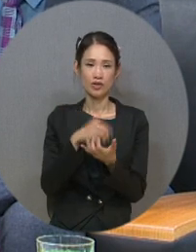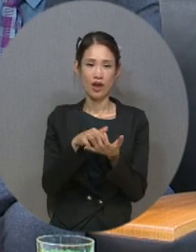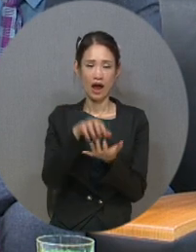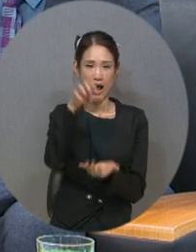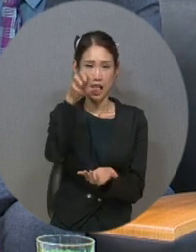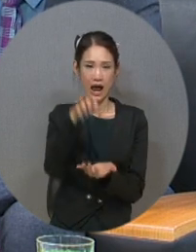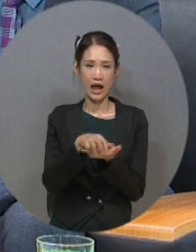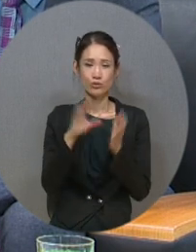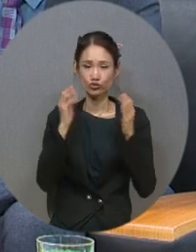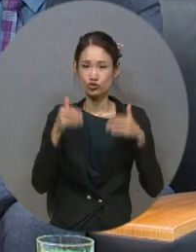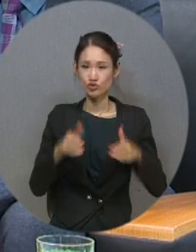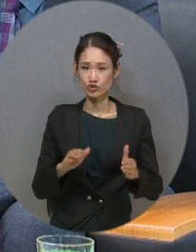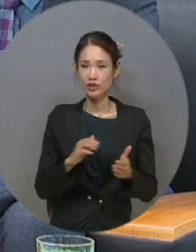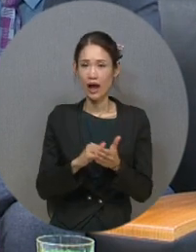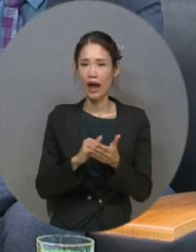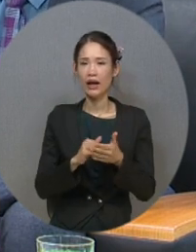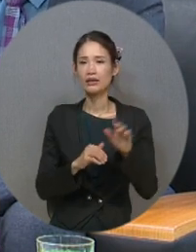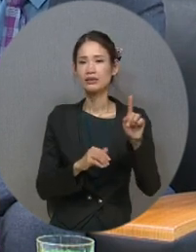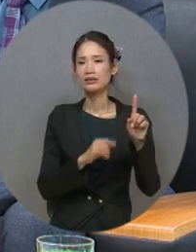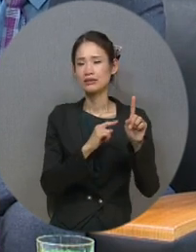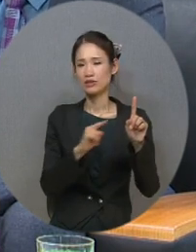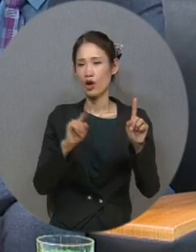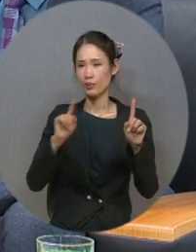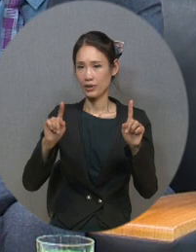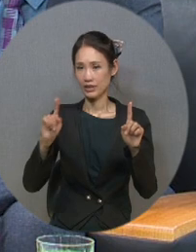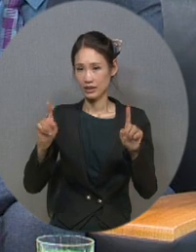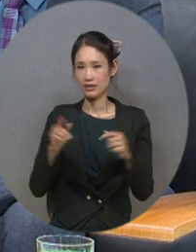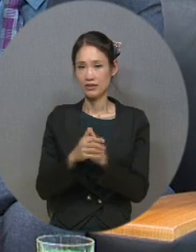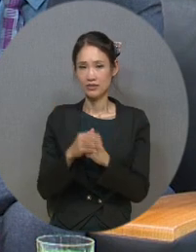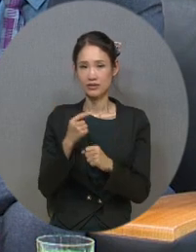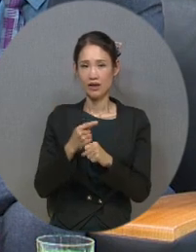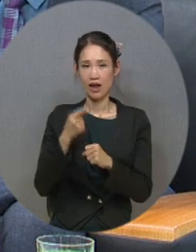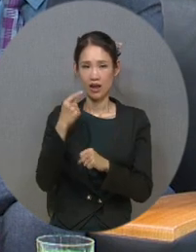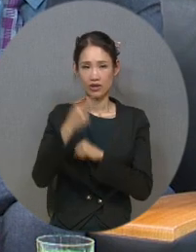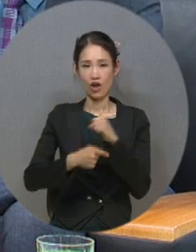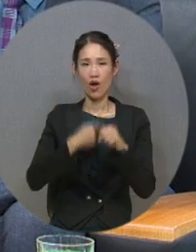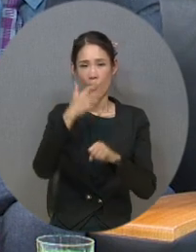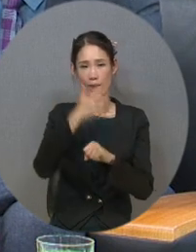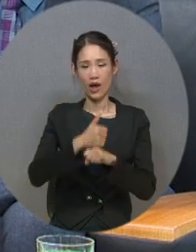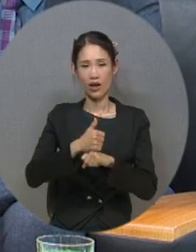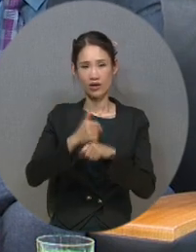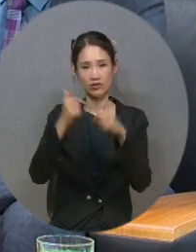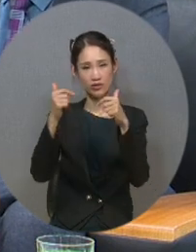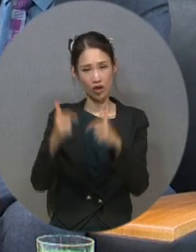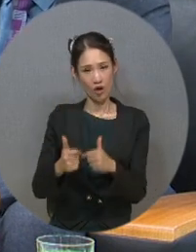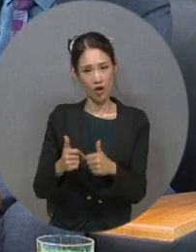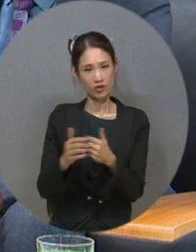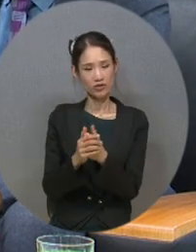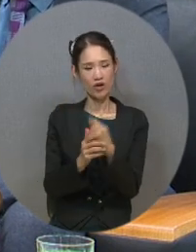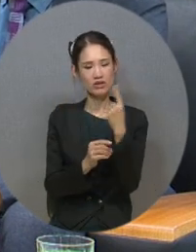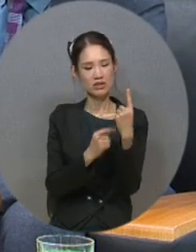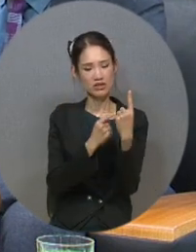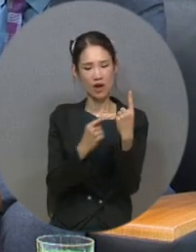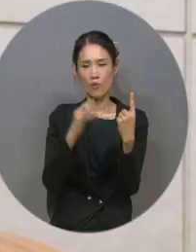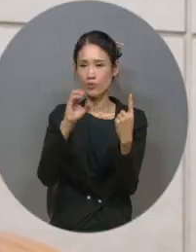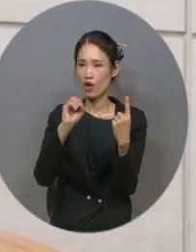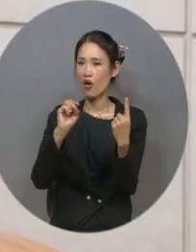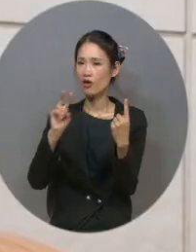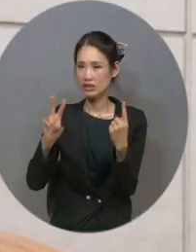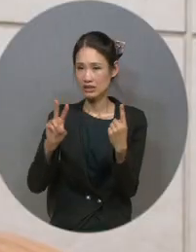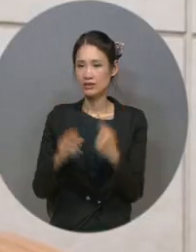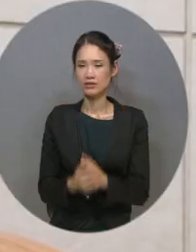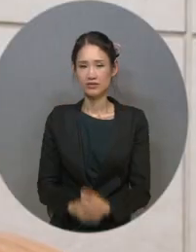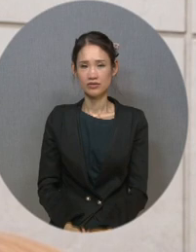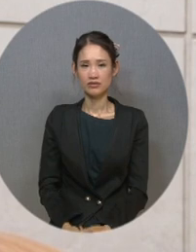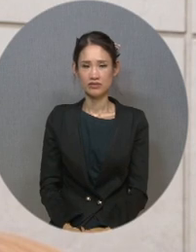출산율이 1.11이었습니다. 그것이 이제 작년 연말에 1.02로 예. 떨어졌습니다. 그래서